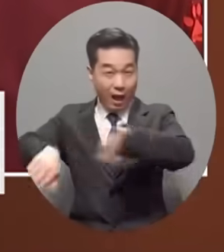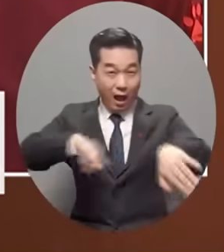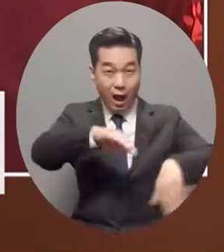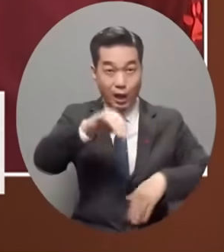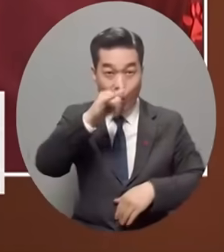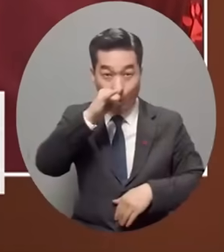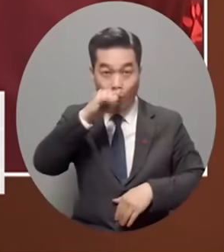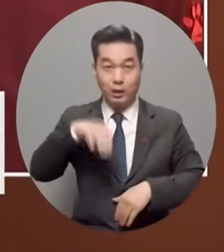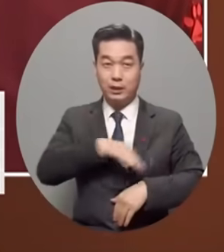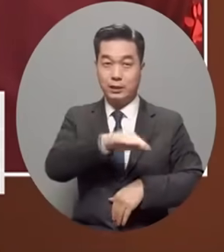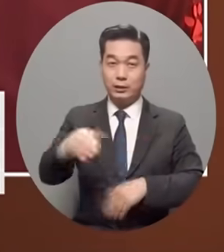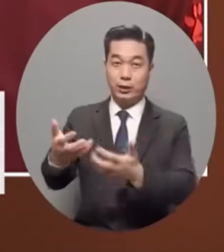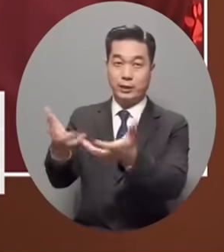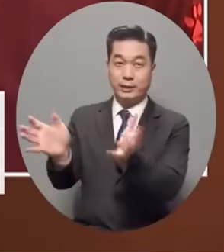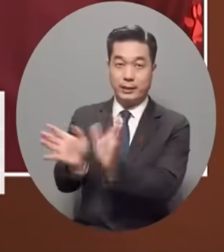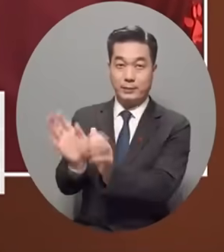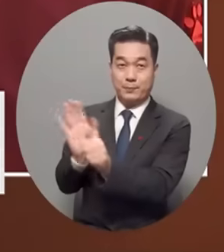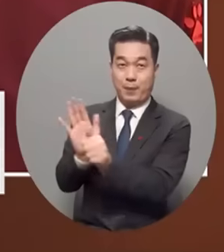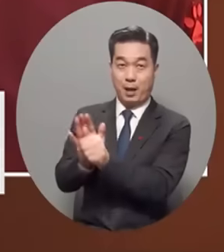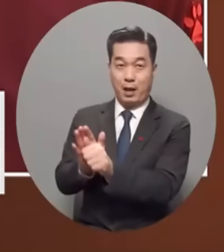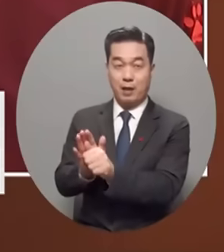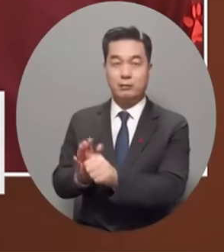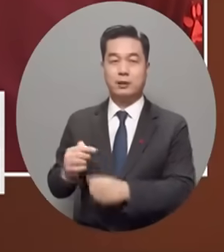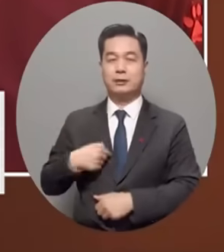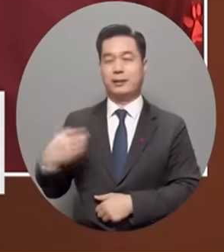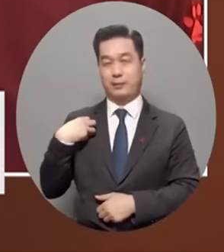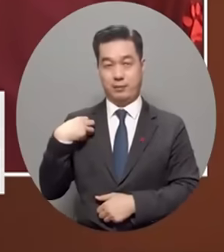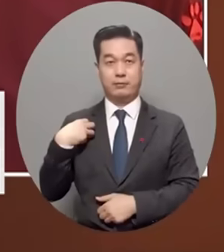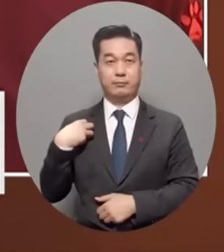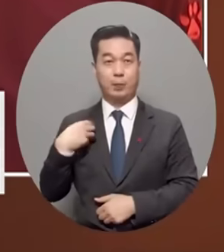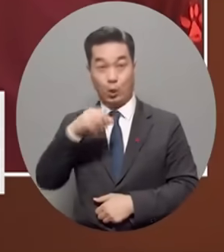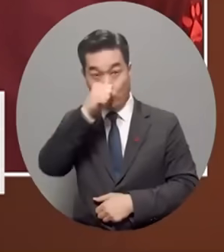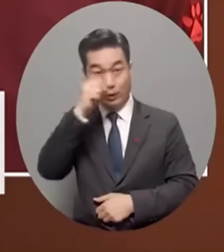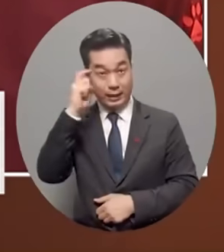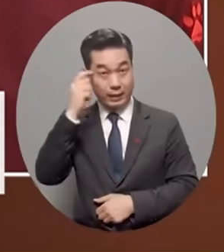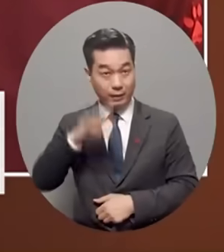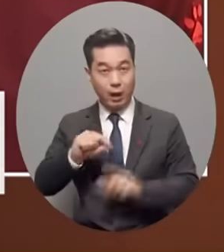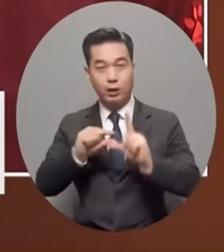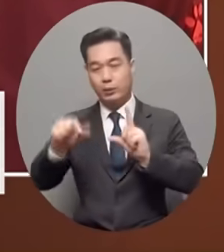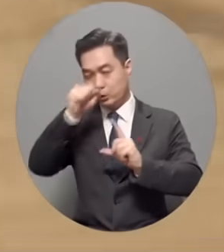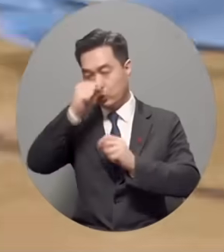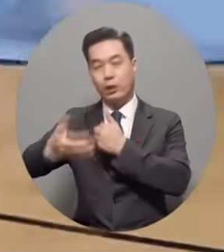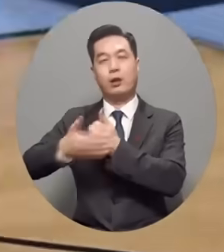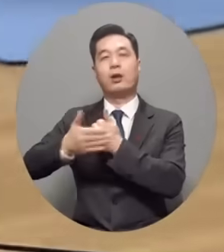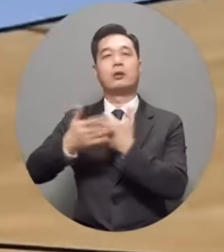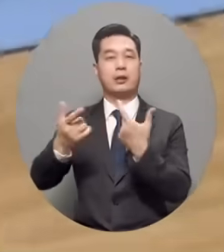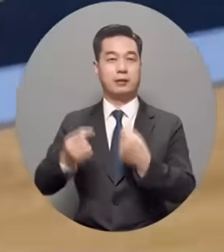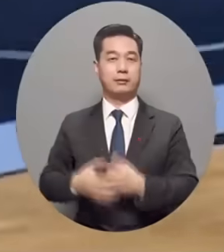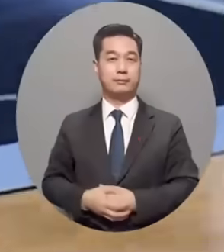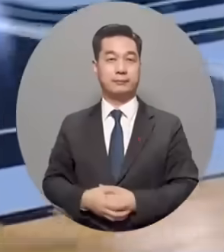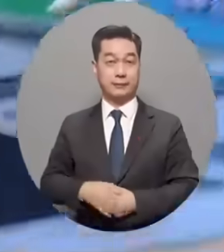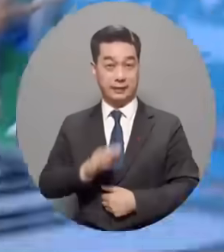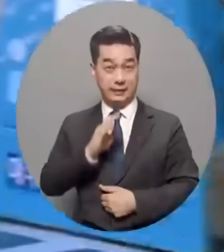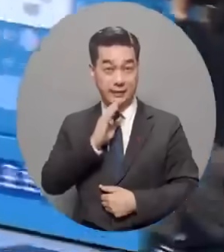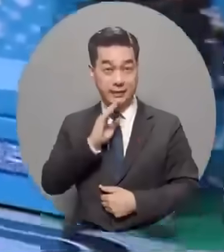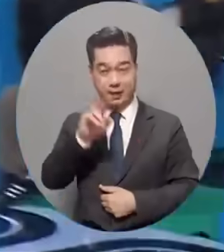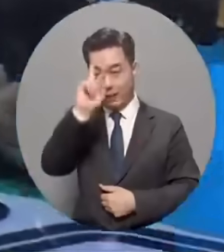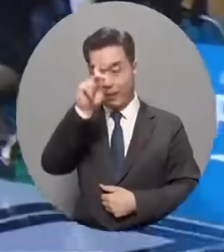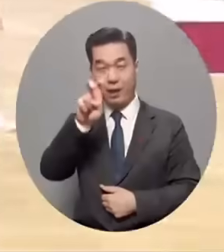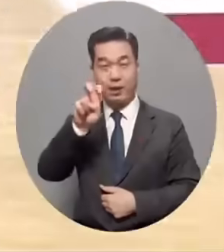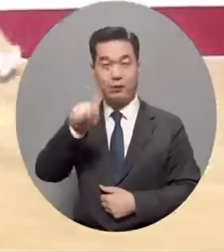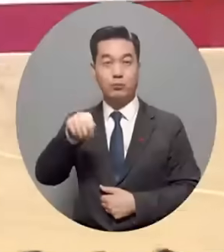저희 팀 형들을 살려주는 게 저도 좋다고 생각했는데 그 부분이 좀 좋게 작용한 것 같고요. 실제 박무빈 합류